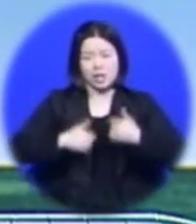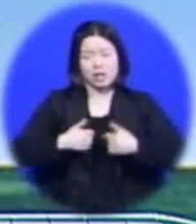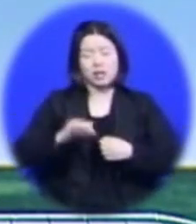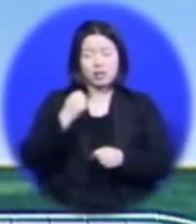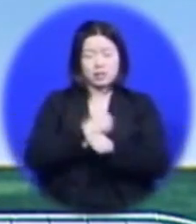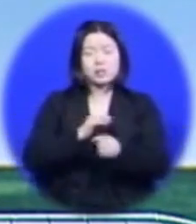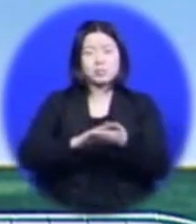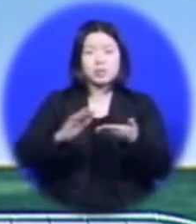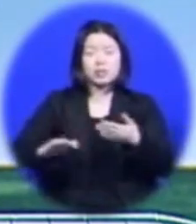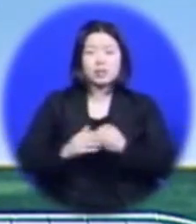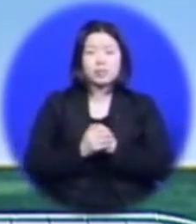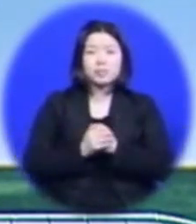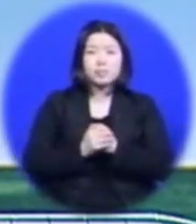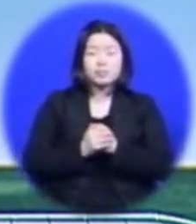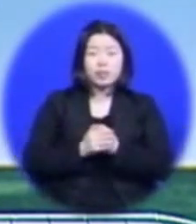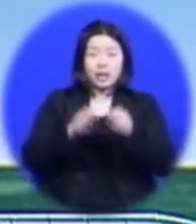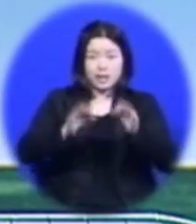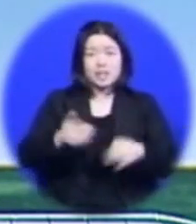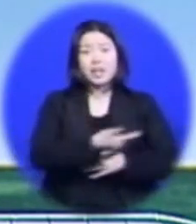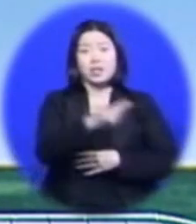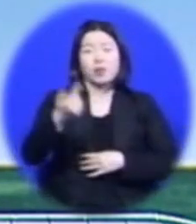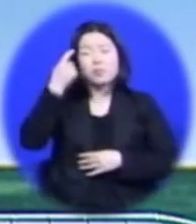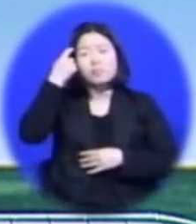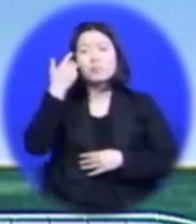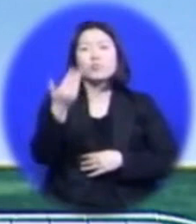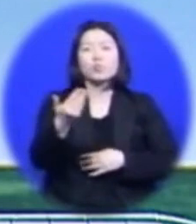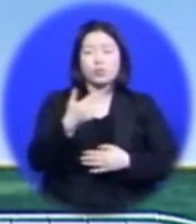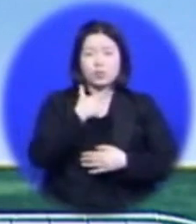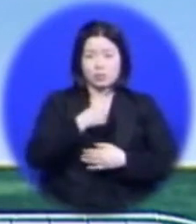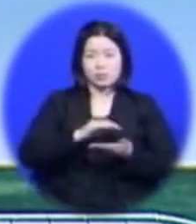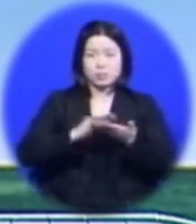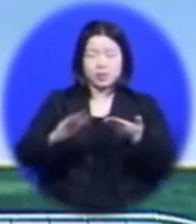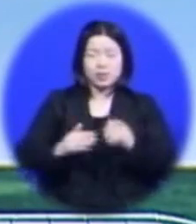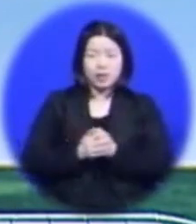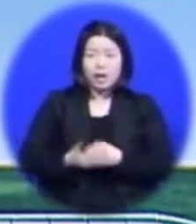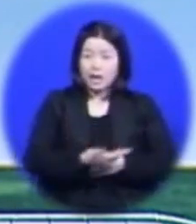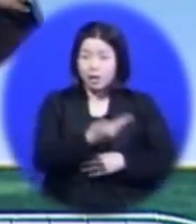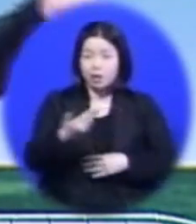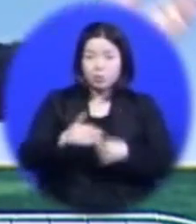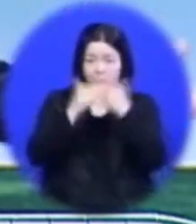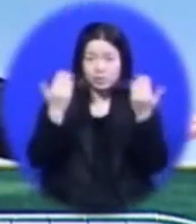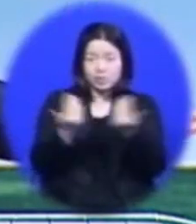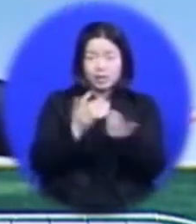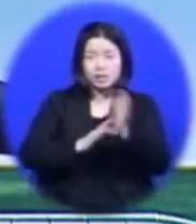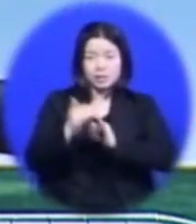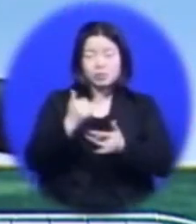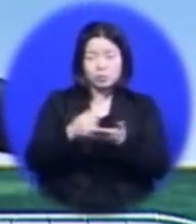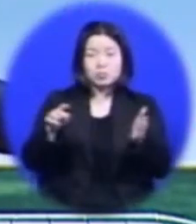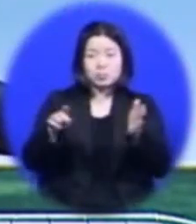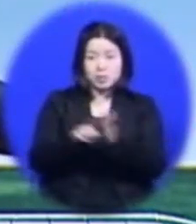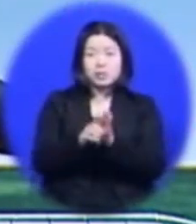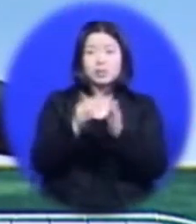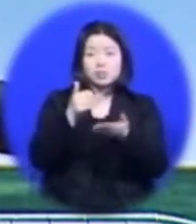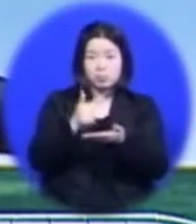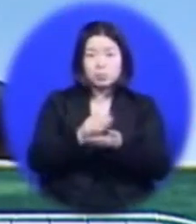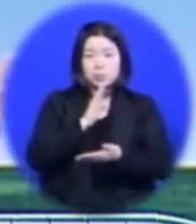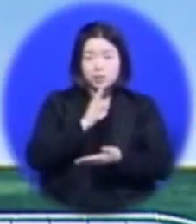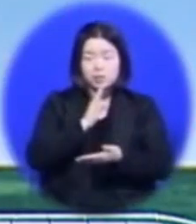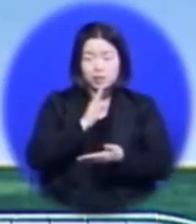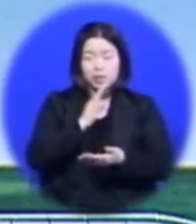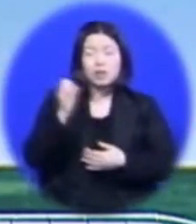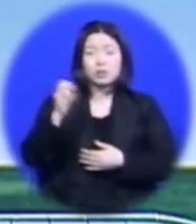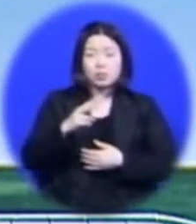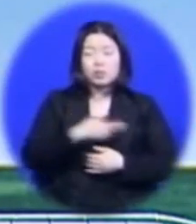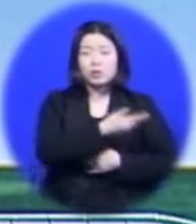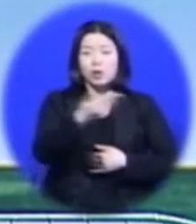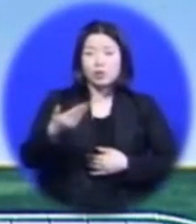삼았어요. 이제 여러분에게 묻고 싶습니다. 여러분은 다 예수님을 믿으시는 분인데 여러분도